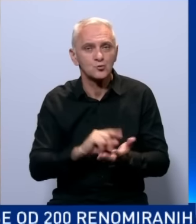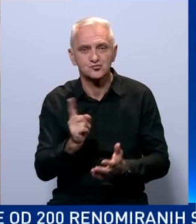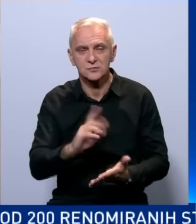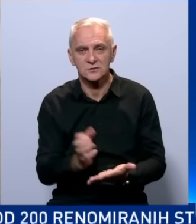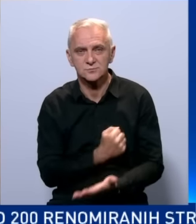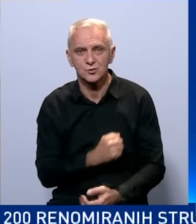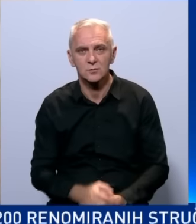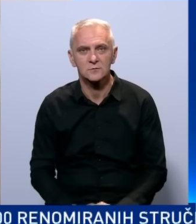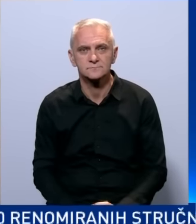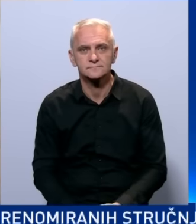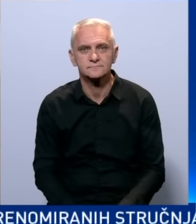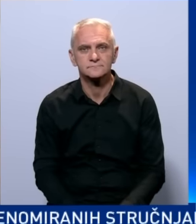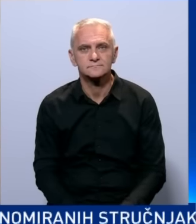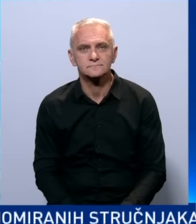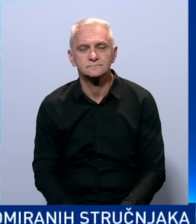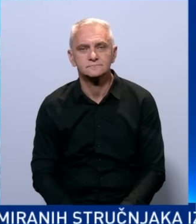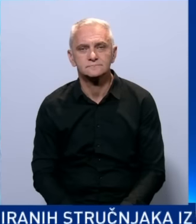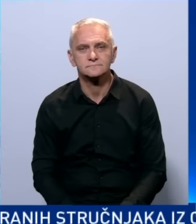dobili.